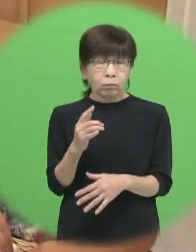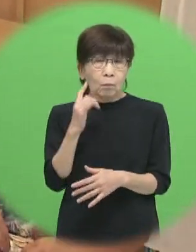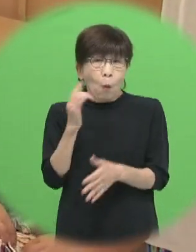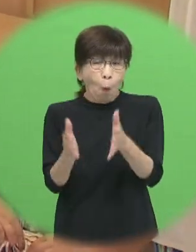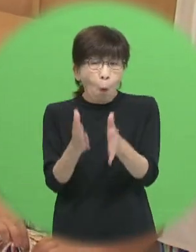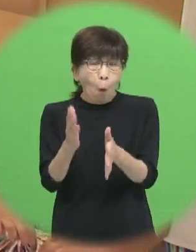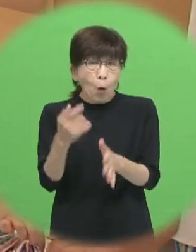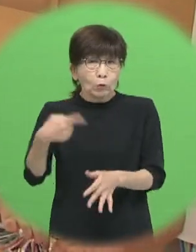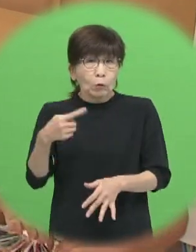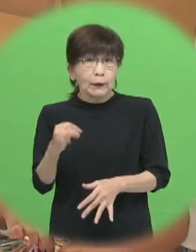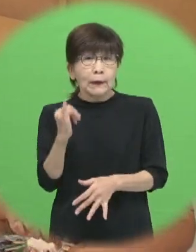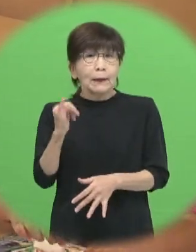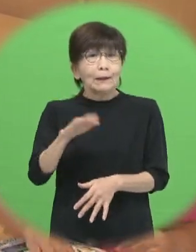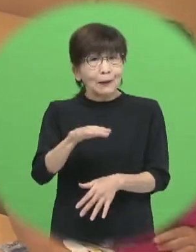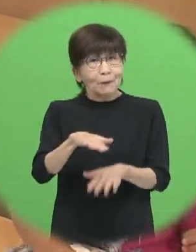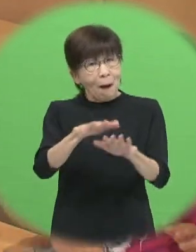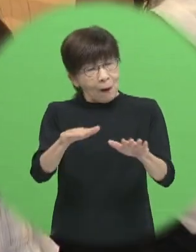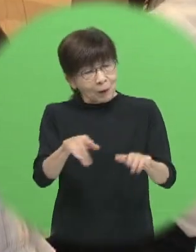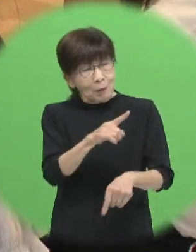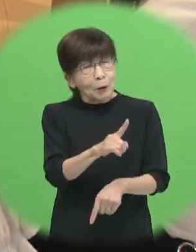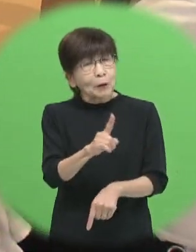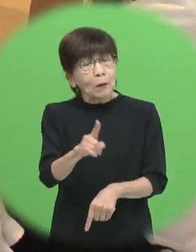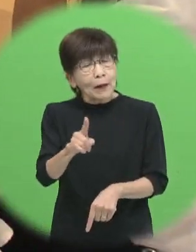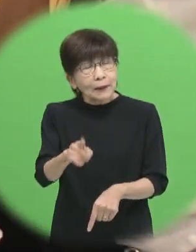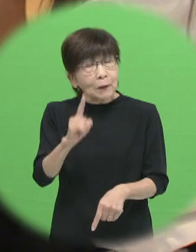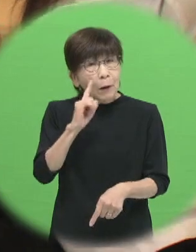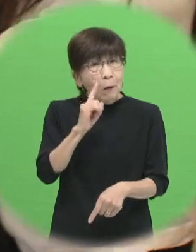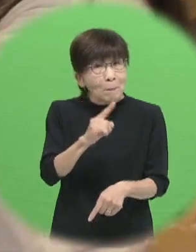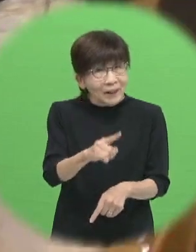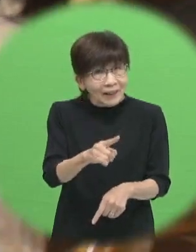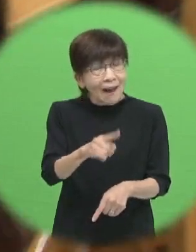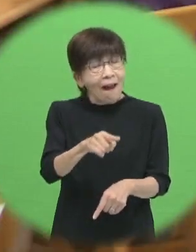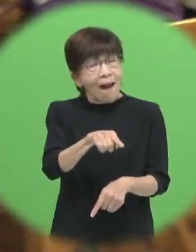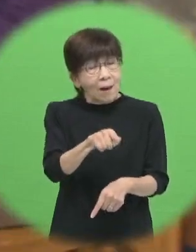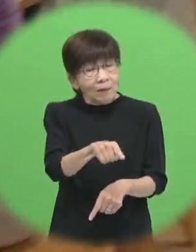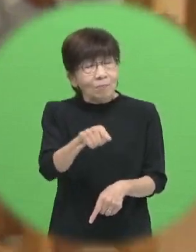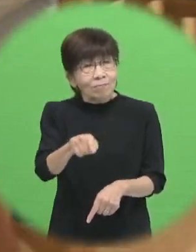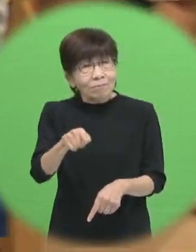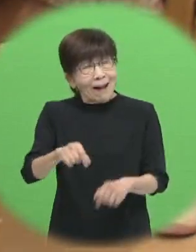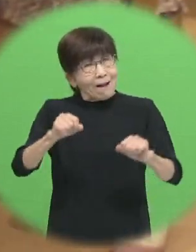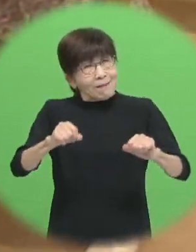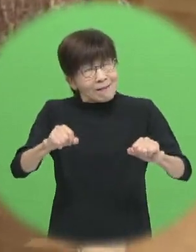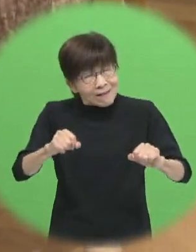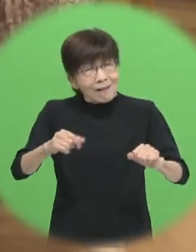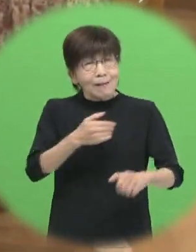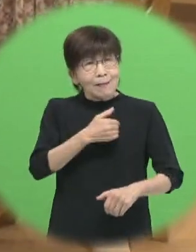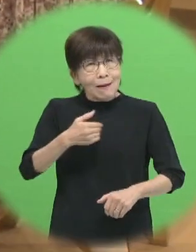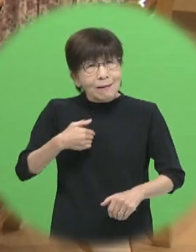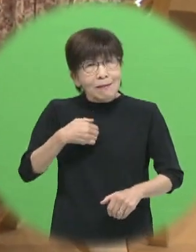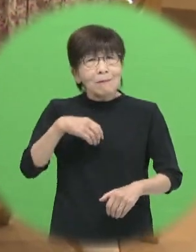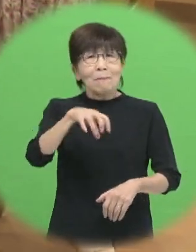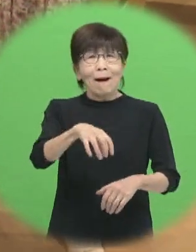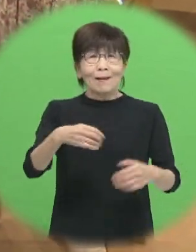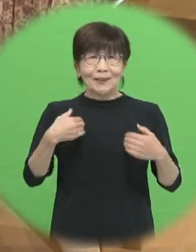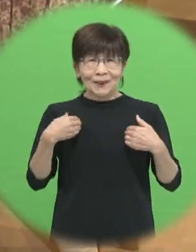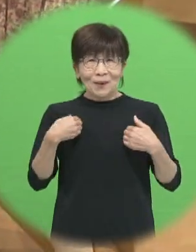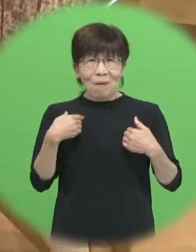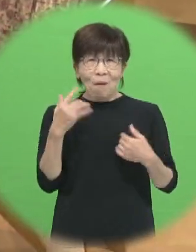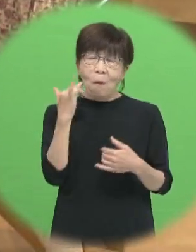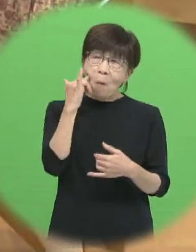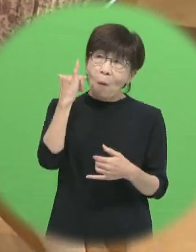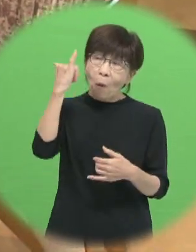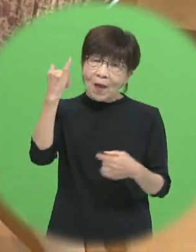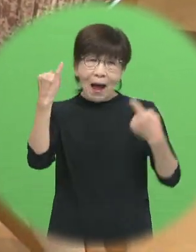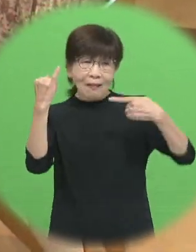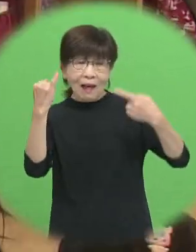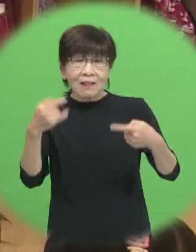認めて、生き生きと過ごせる空間を作ることが大事だなというふうに思いました。保護者も一緒に学び合え